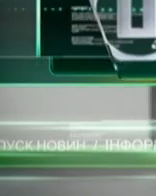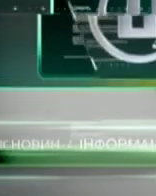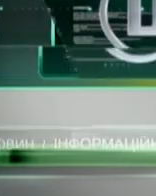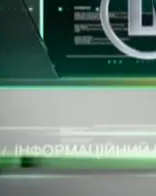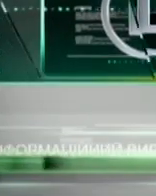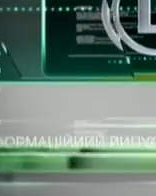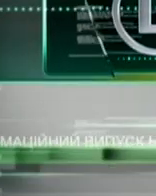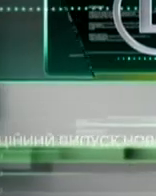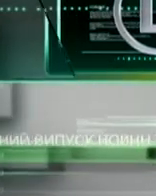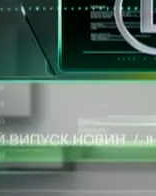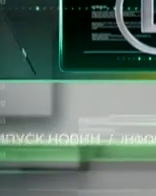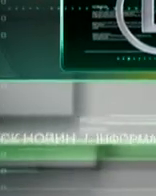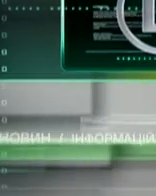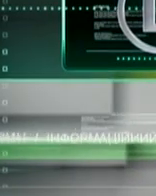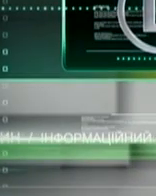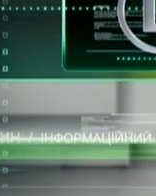Дякую за перегляд!